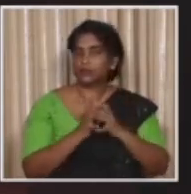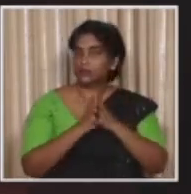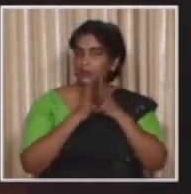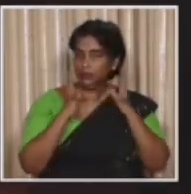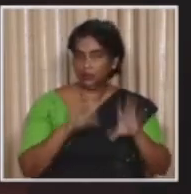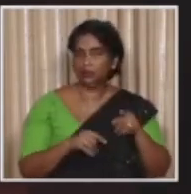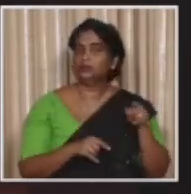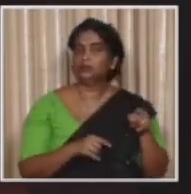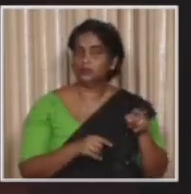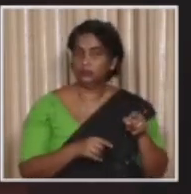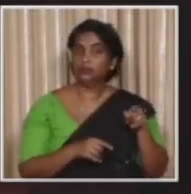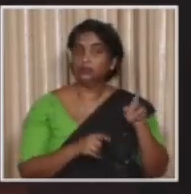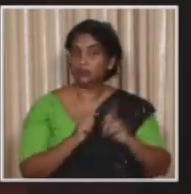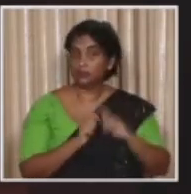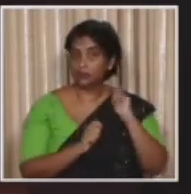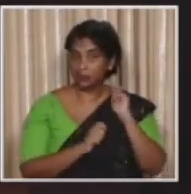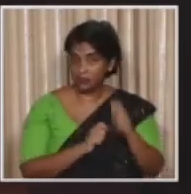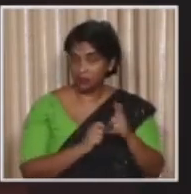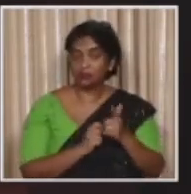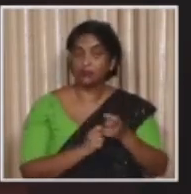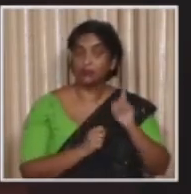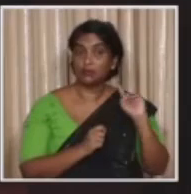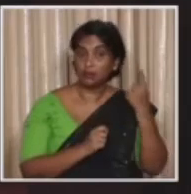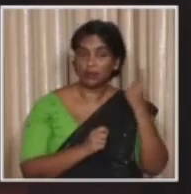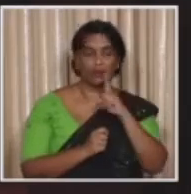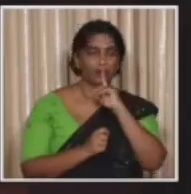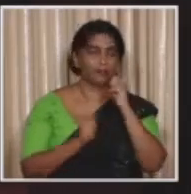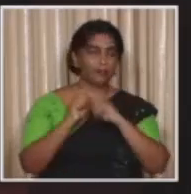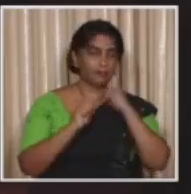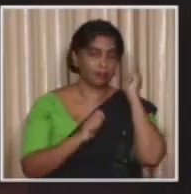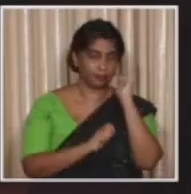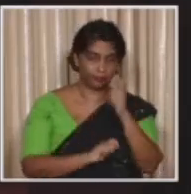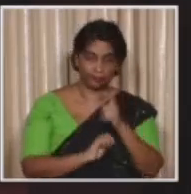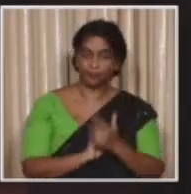තිබුණා ඒ ගෙවීම් කරන්නට ඔහු නියෝග කරා